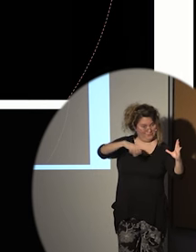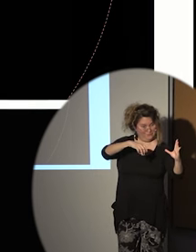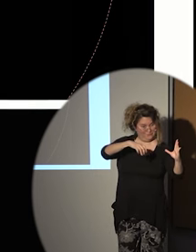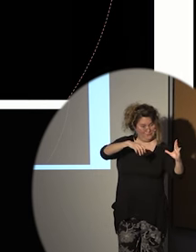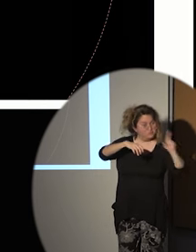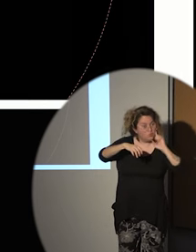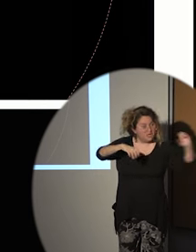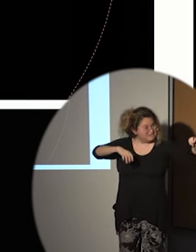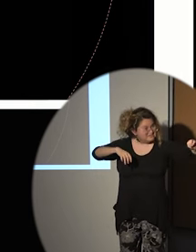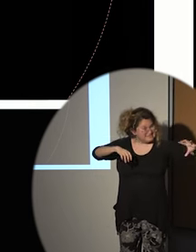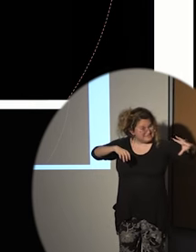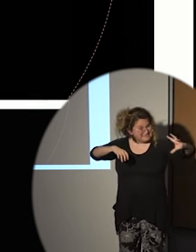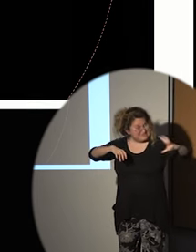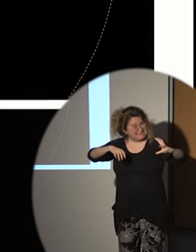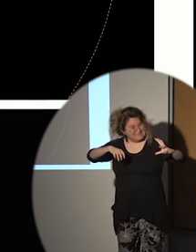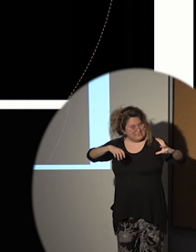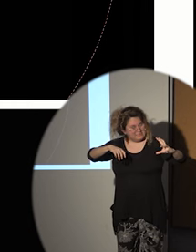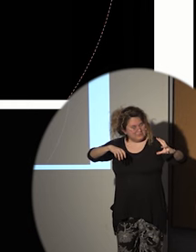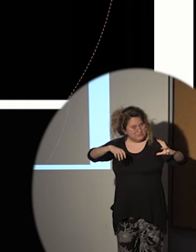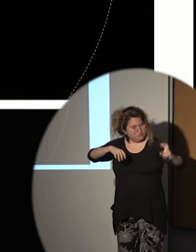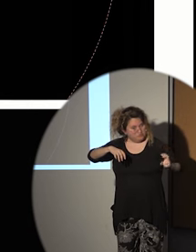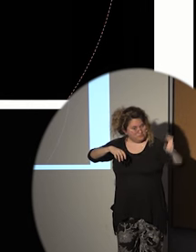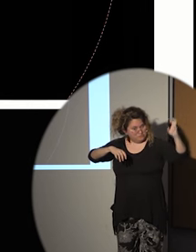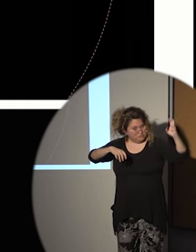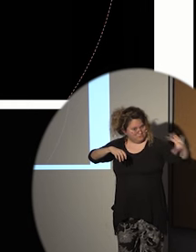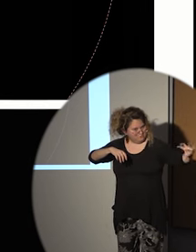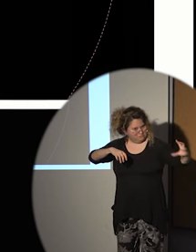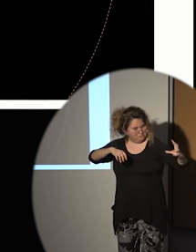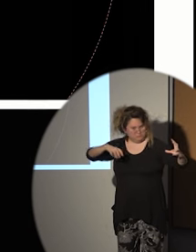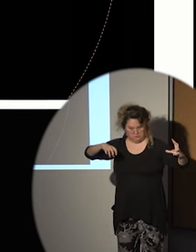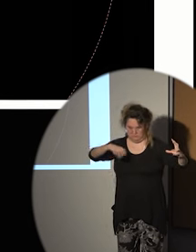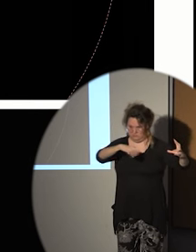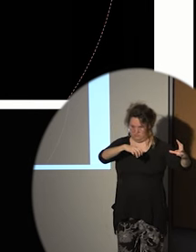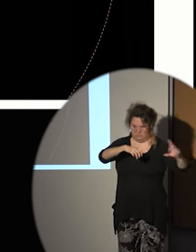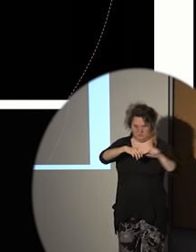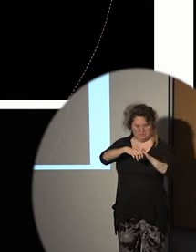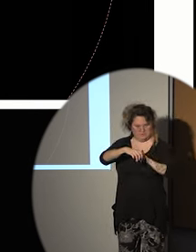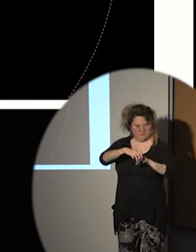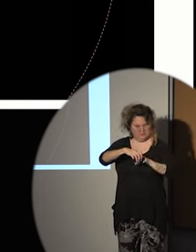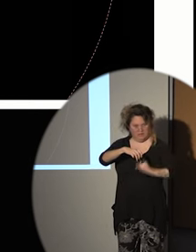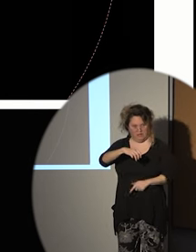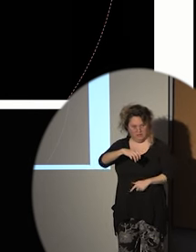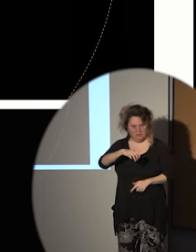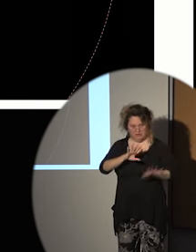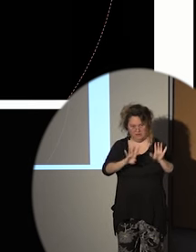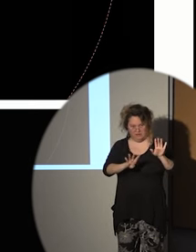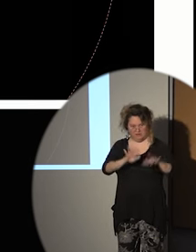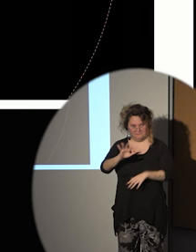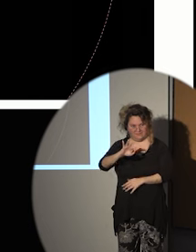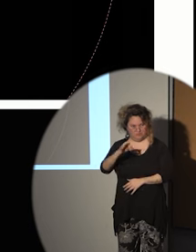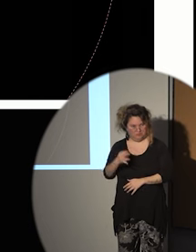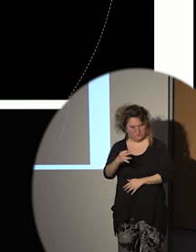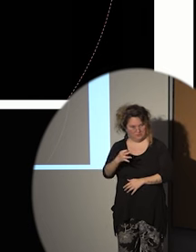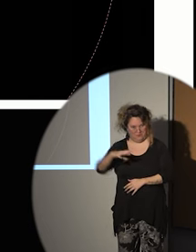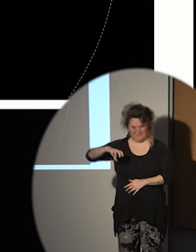la limite chaude de la zone habitable, est à 95% de l'orbite terrestre. Nous sommes, notre façon de dire, nous ne sommes